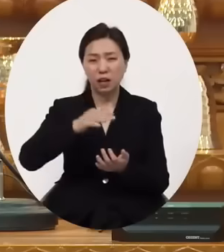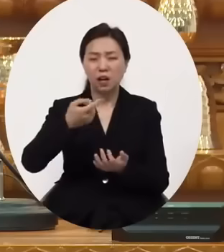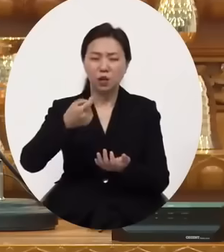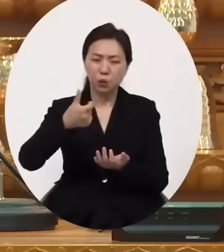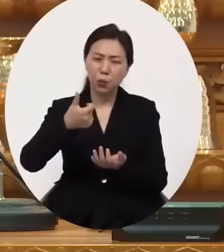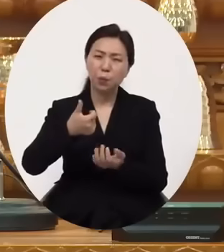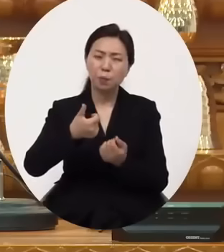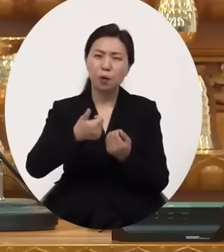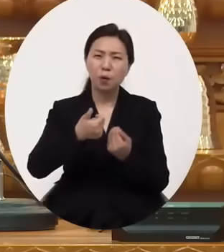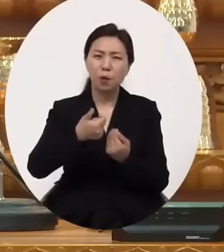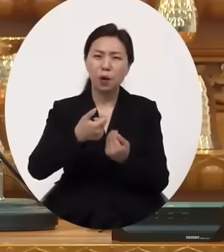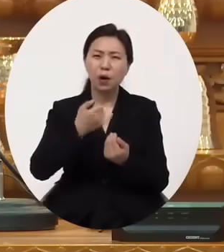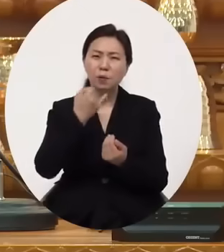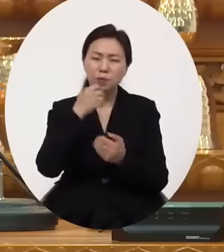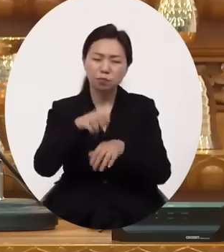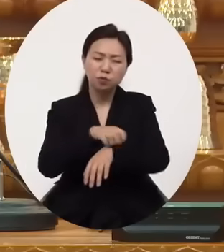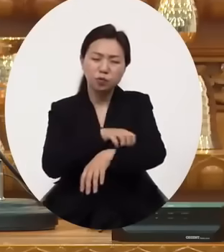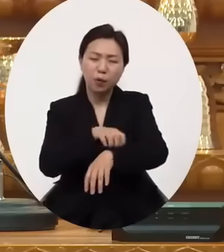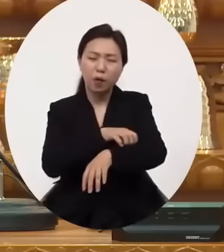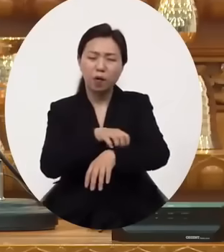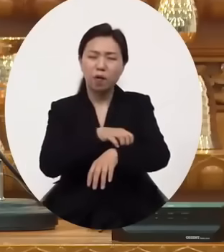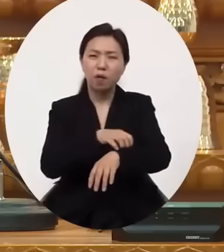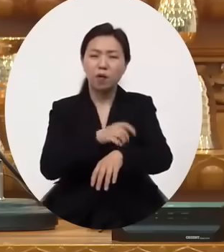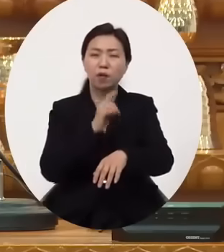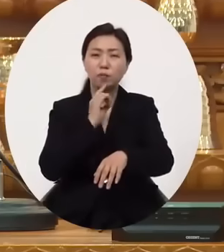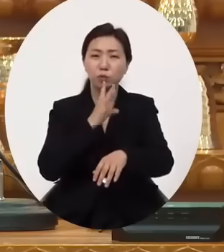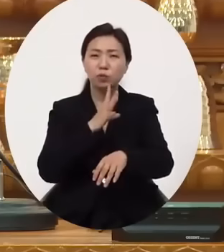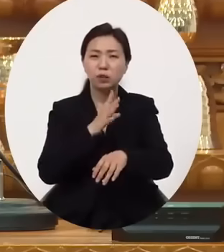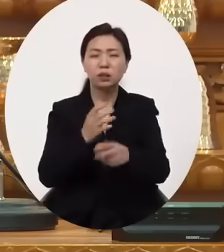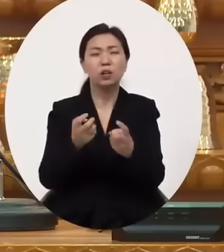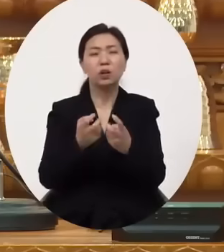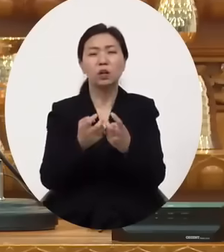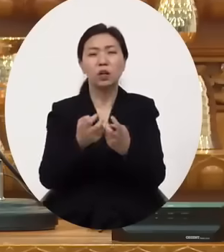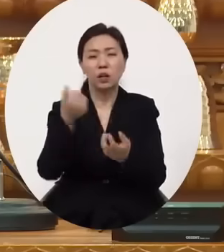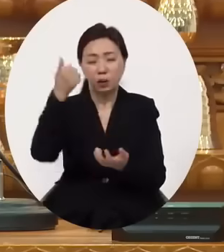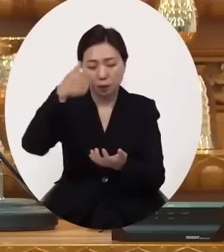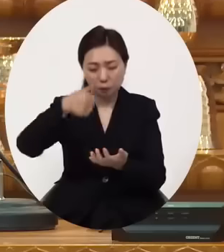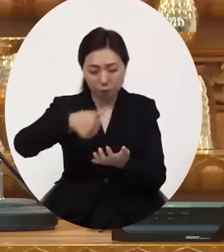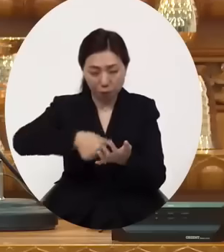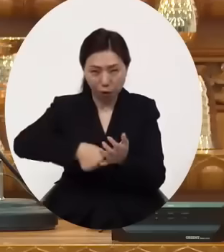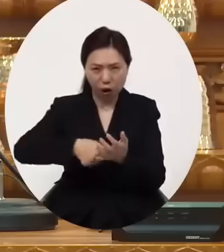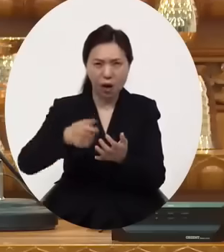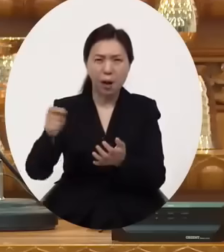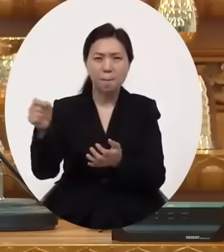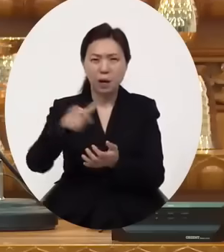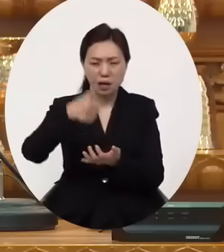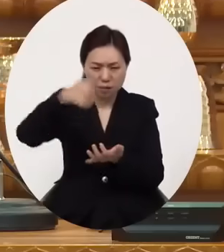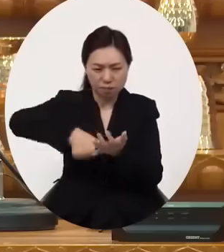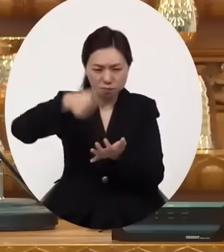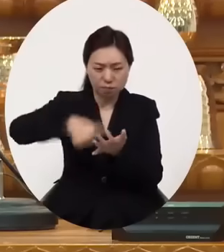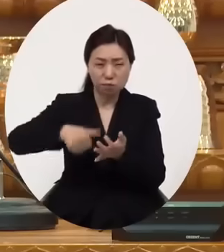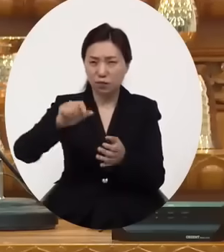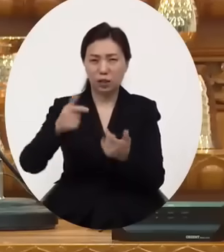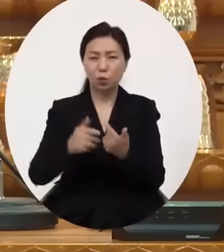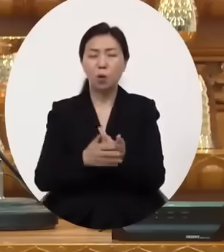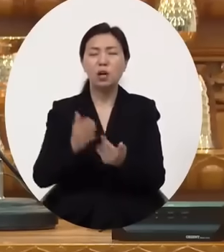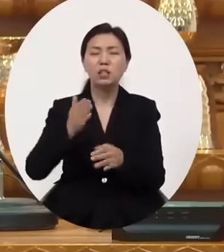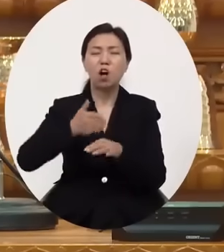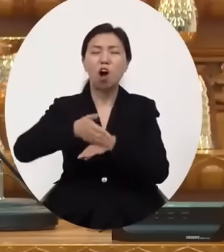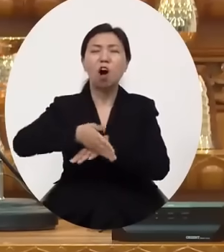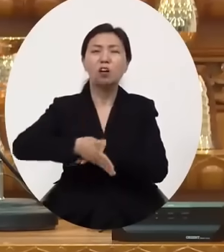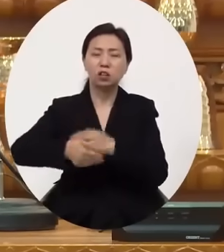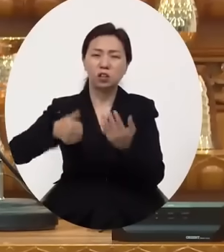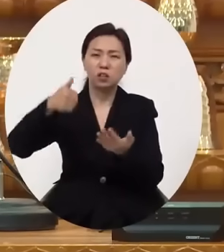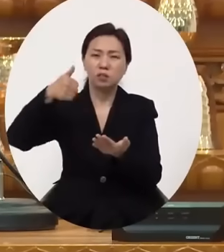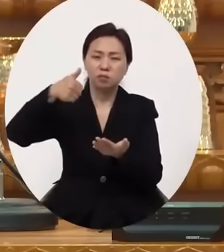좀 닳아서 절을 하는거나 계단 올라가는 조금 불편할 때는 내버려 두는 것보다 천천히 절을 하면,